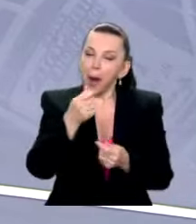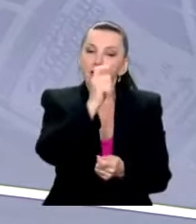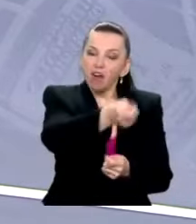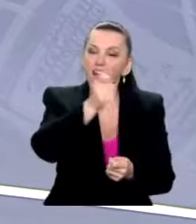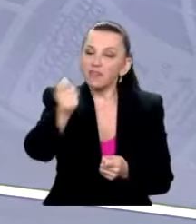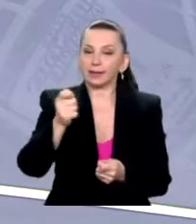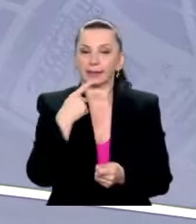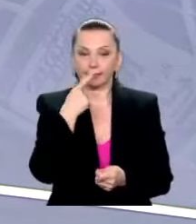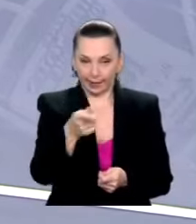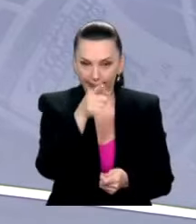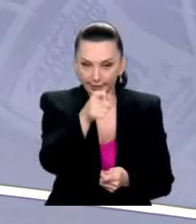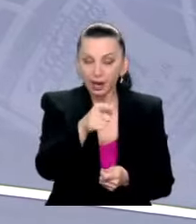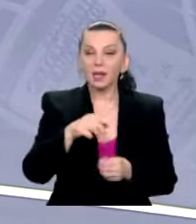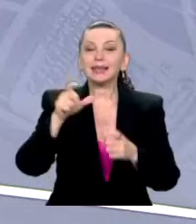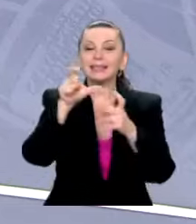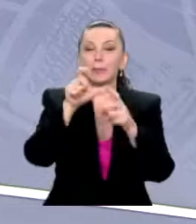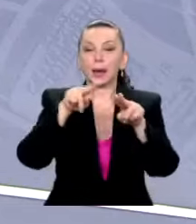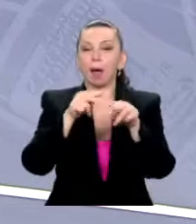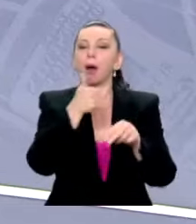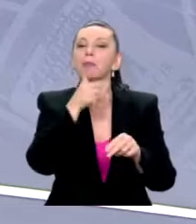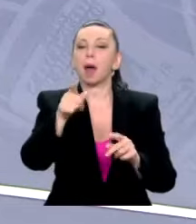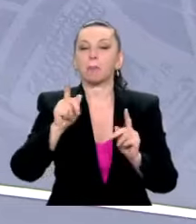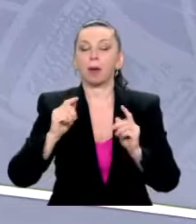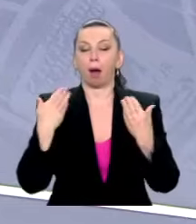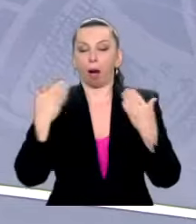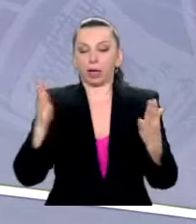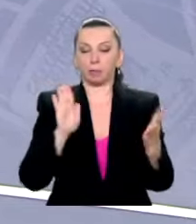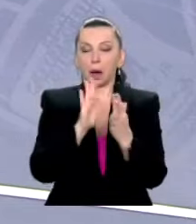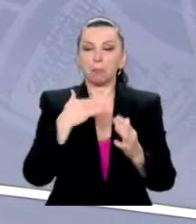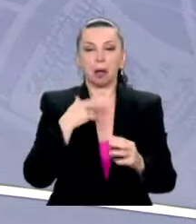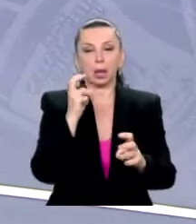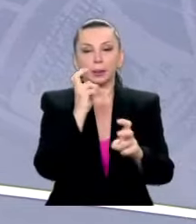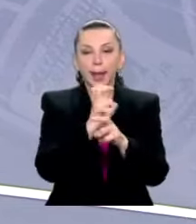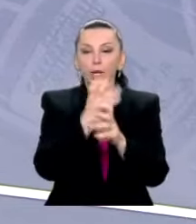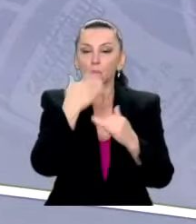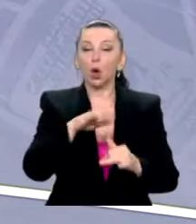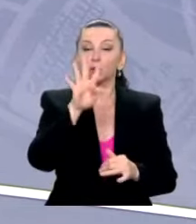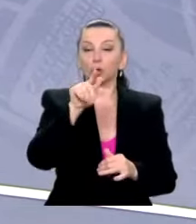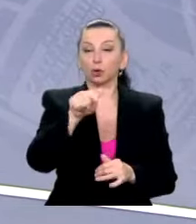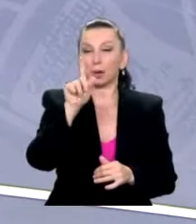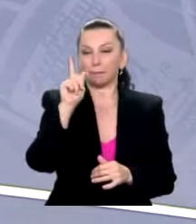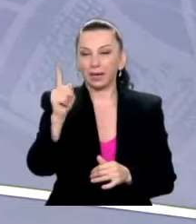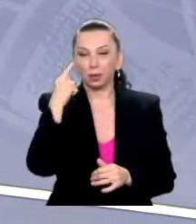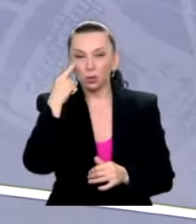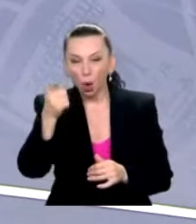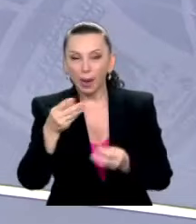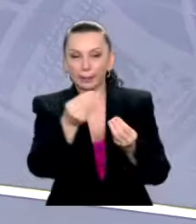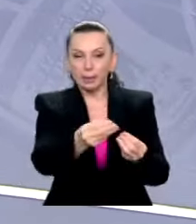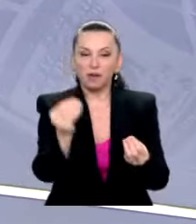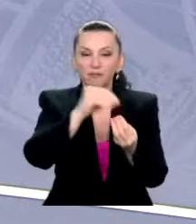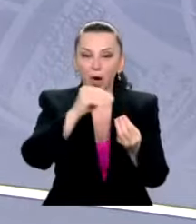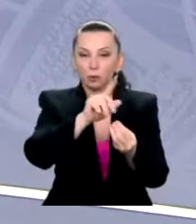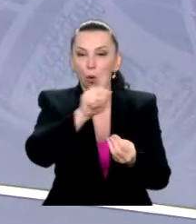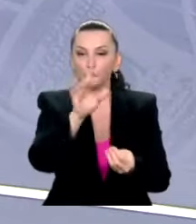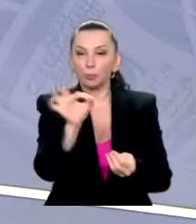Kaya hakim karşısına çıktı. Kimseyi tehdit etmediğini, 4.1 milyon dolar teslim ettiği Erzan'ın faiziyle